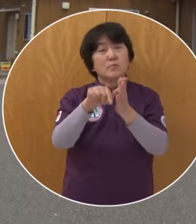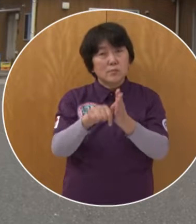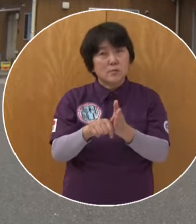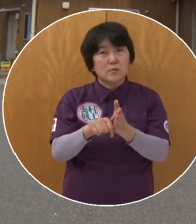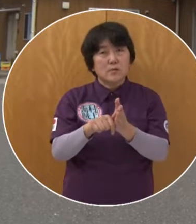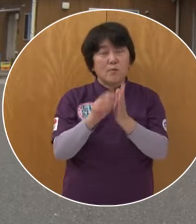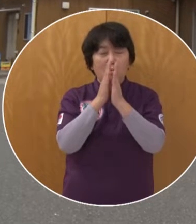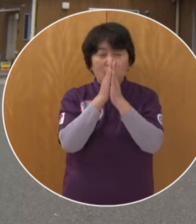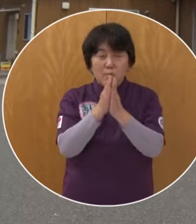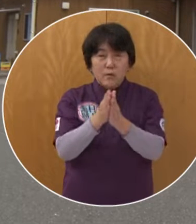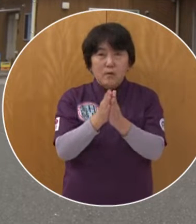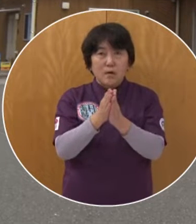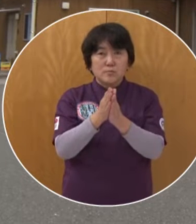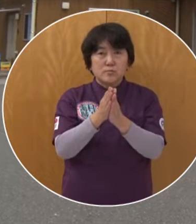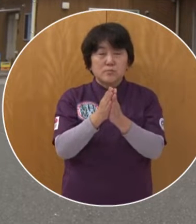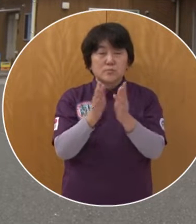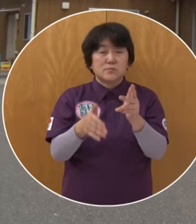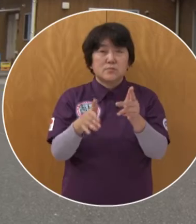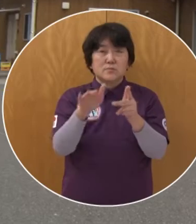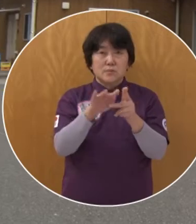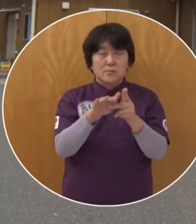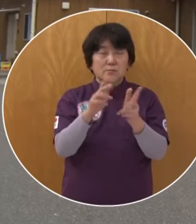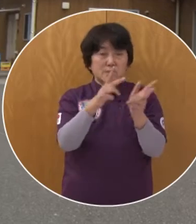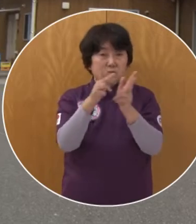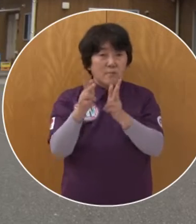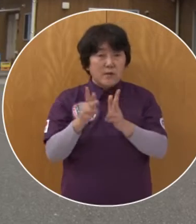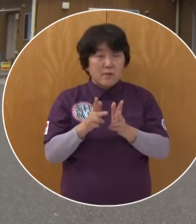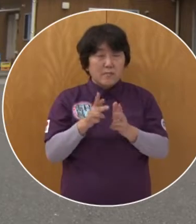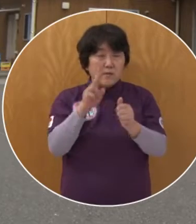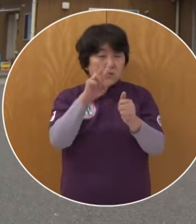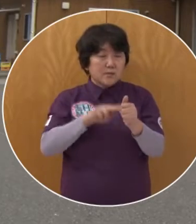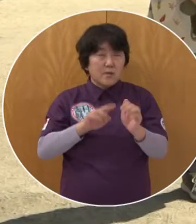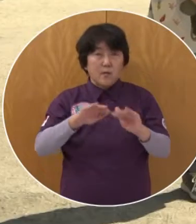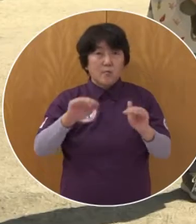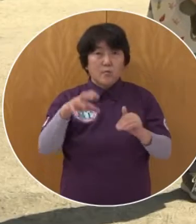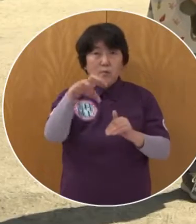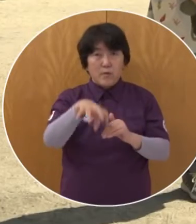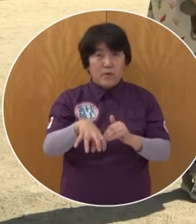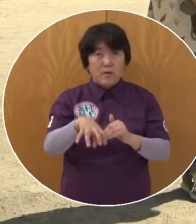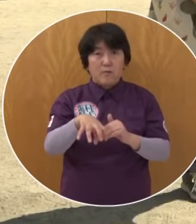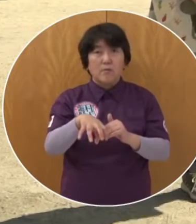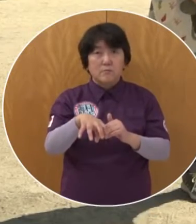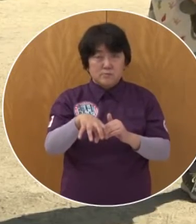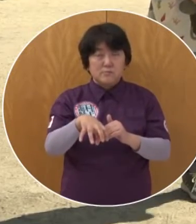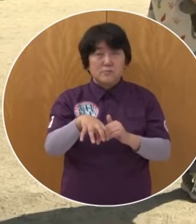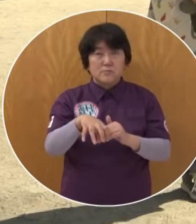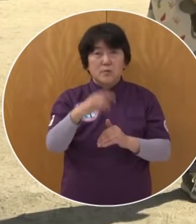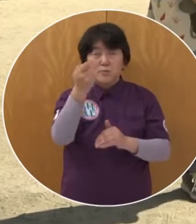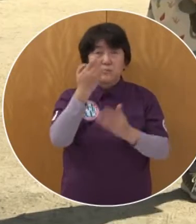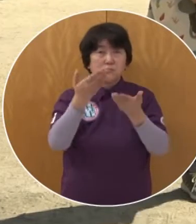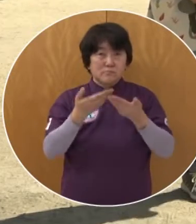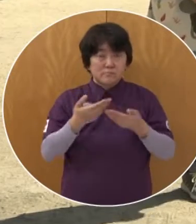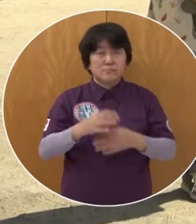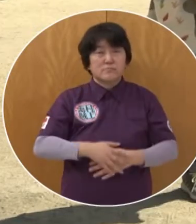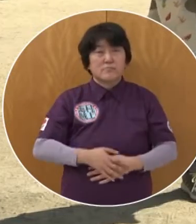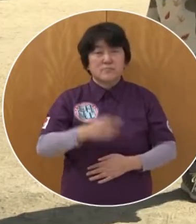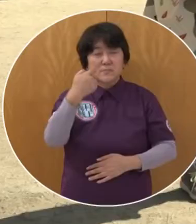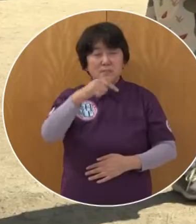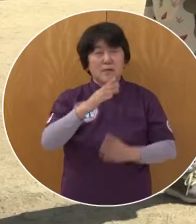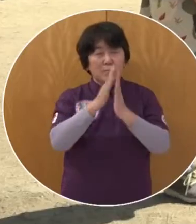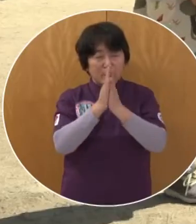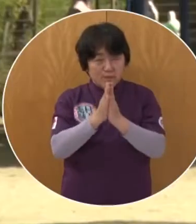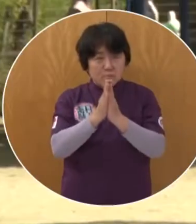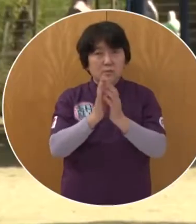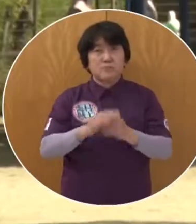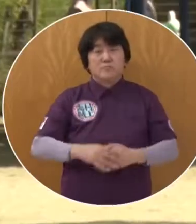回は一時預かりを受け入れられているしまなみの森認定こども園の菅先生にお話を伺います。菅先生よろしくお